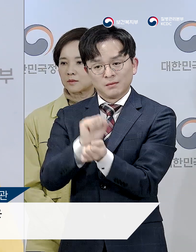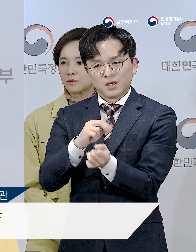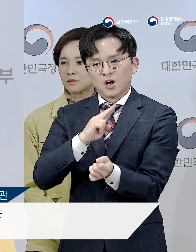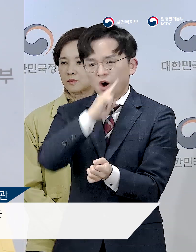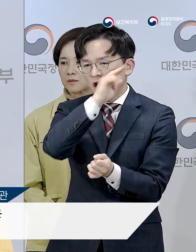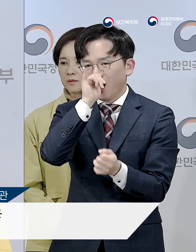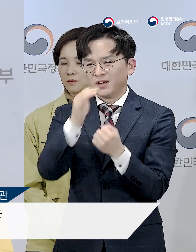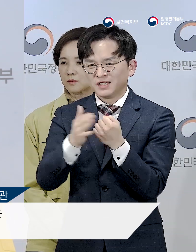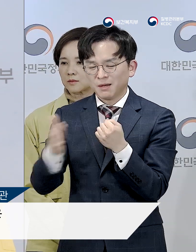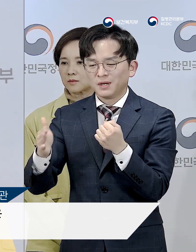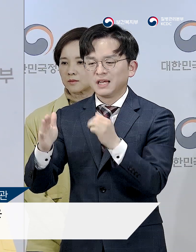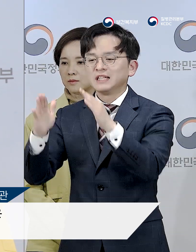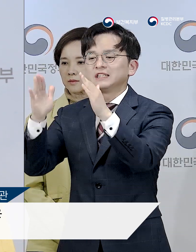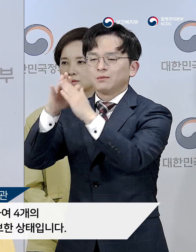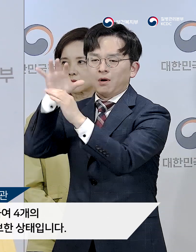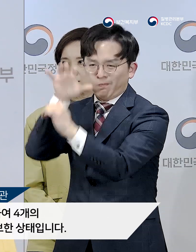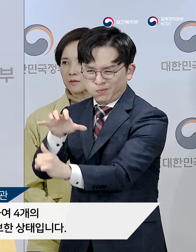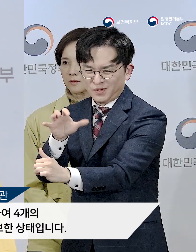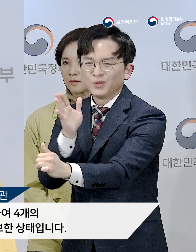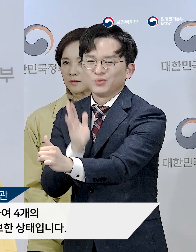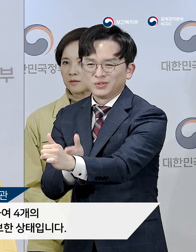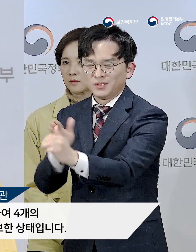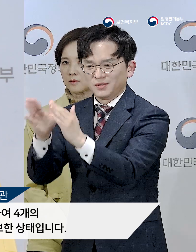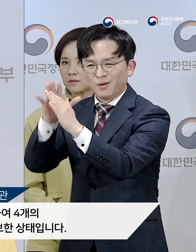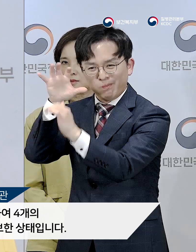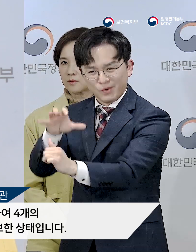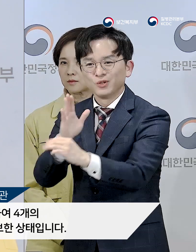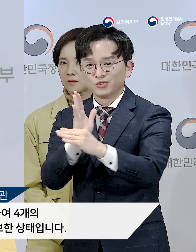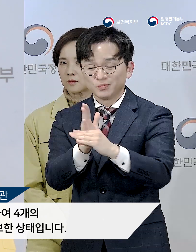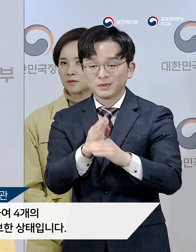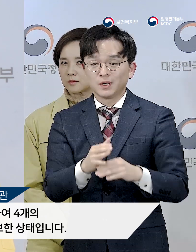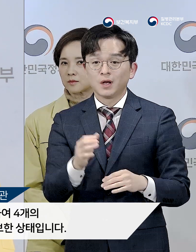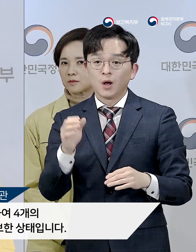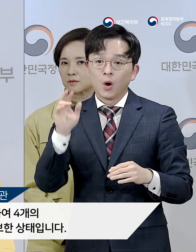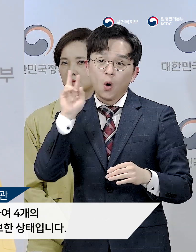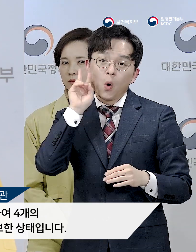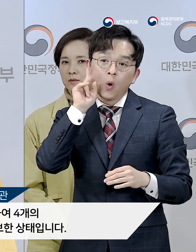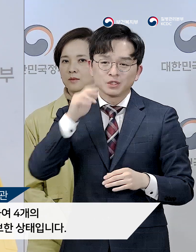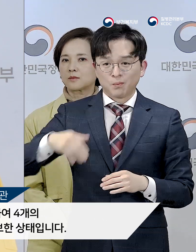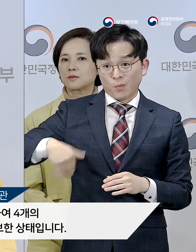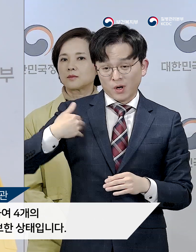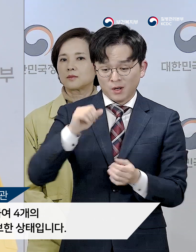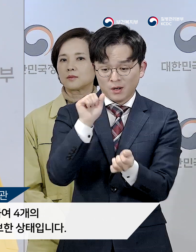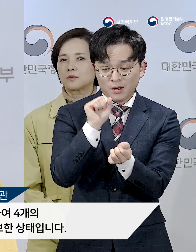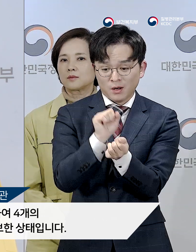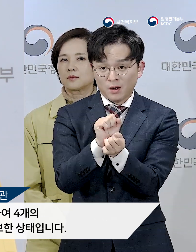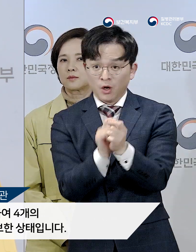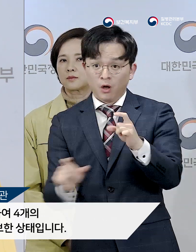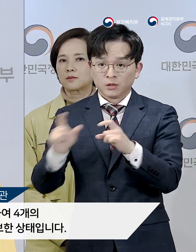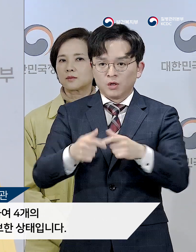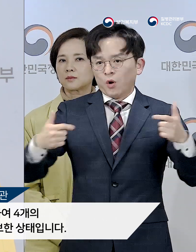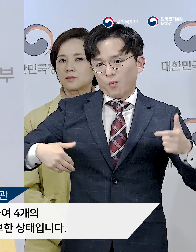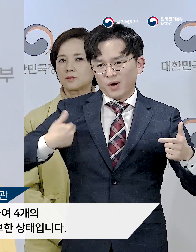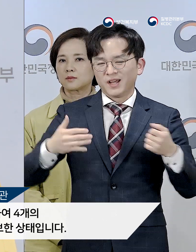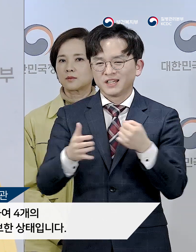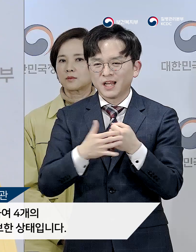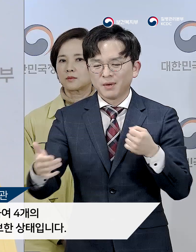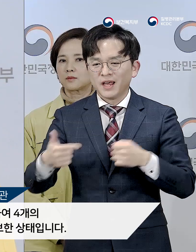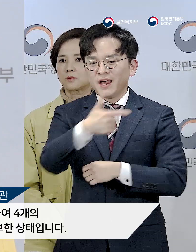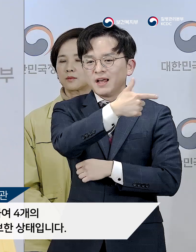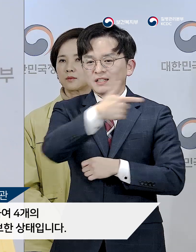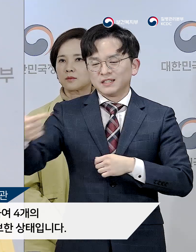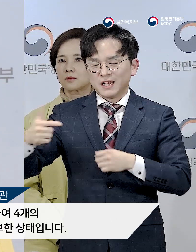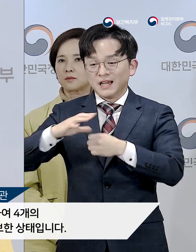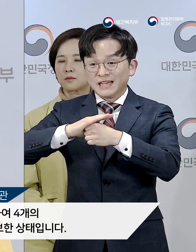있습니다. 이와 함께 혹시 모를 추가적인 환자 발생에 대비하여 4개의 감염병